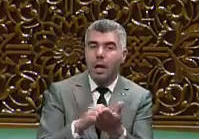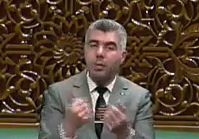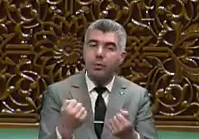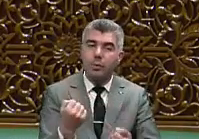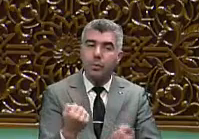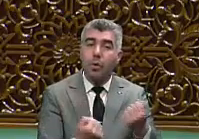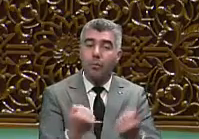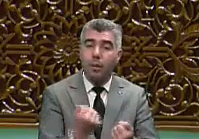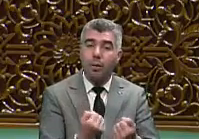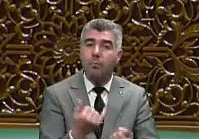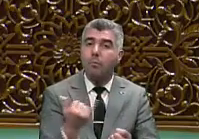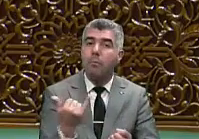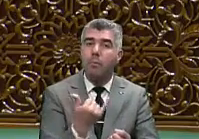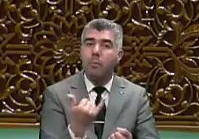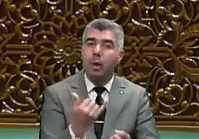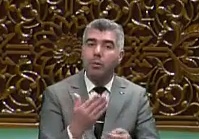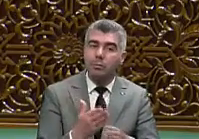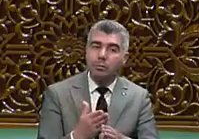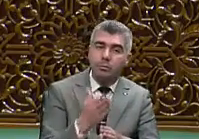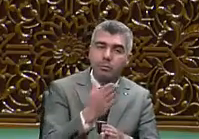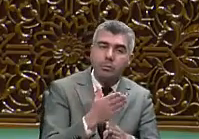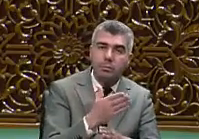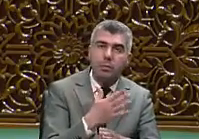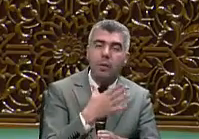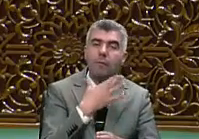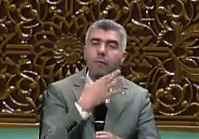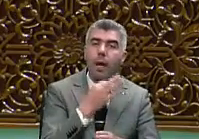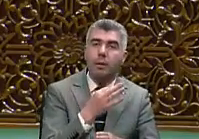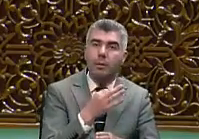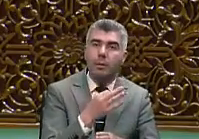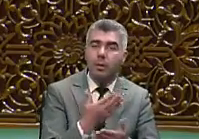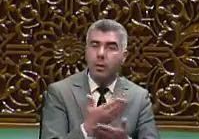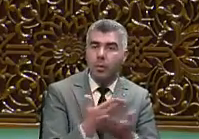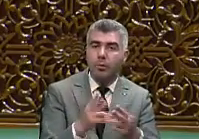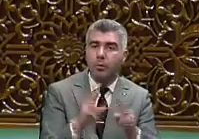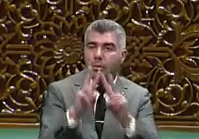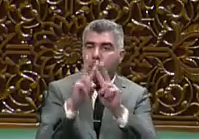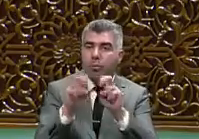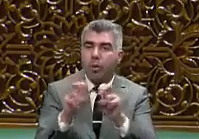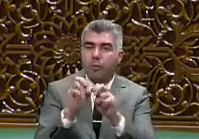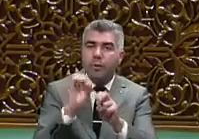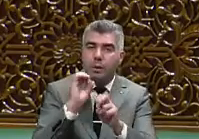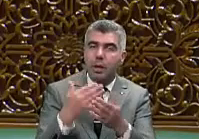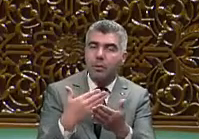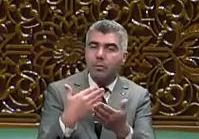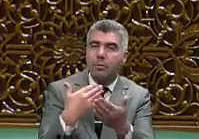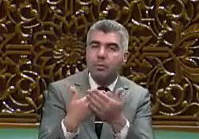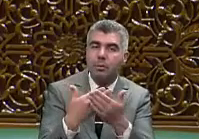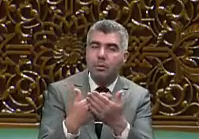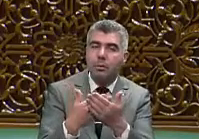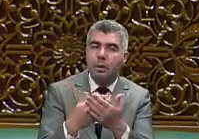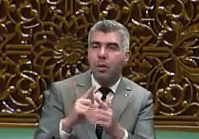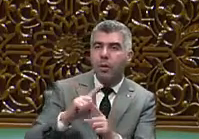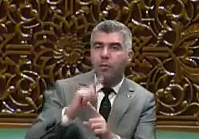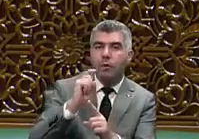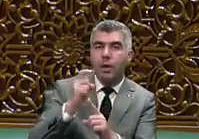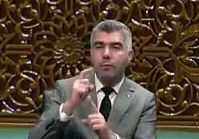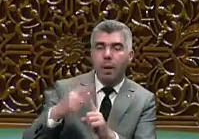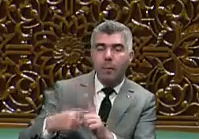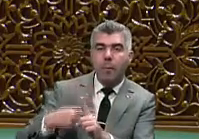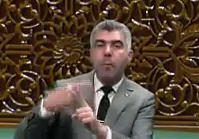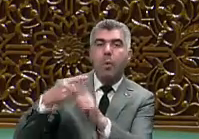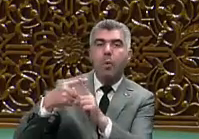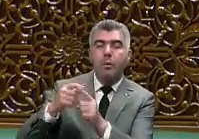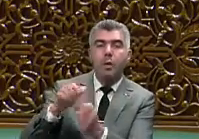ملائمة لطبيعة الميدان لتسهيل القيام بزيارة تفتيش مع إقرار تعويض إضافي للمفتشين